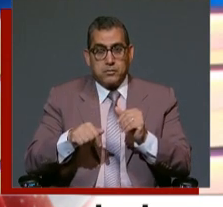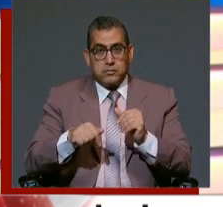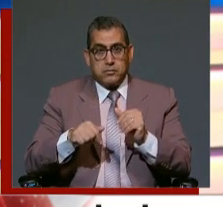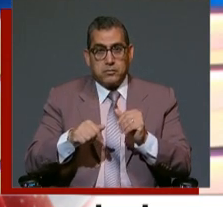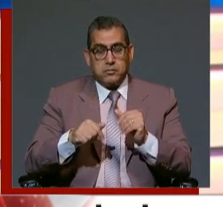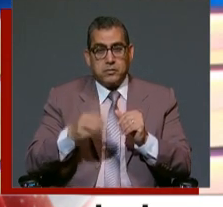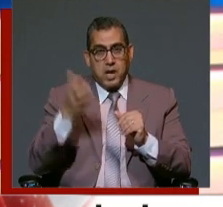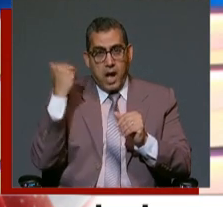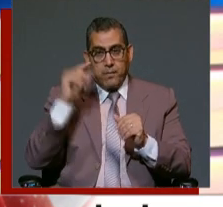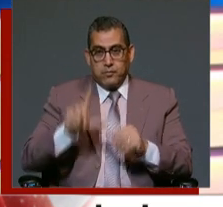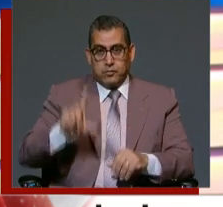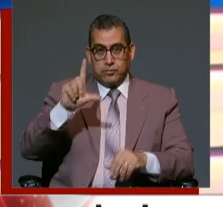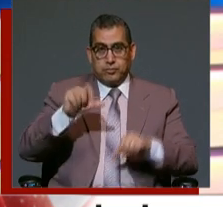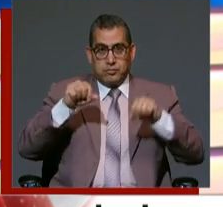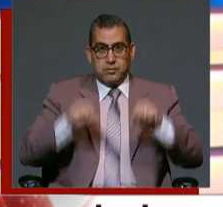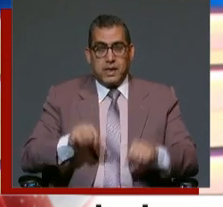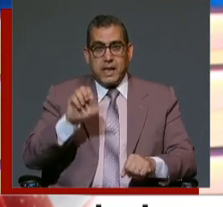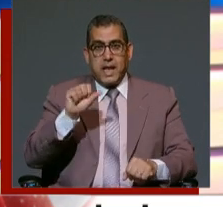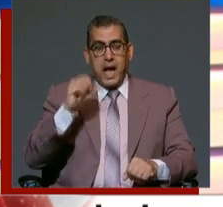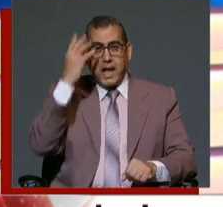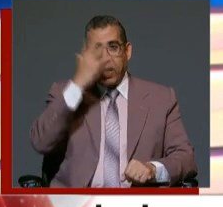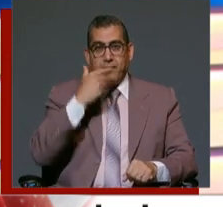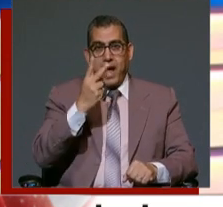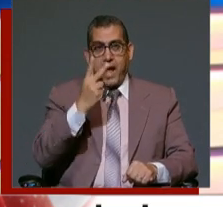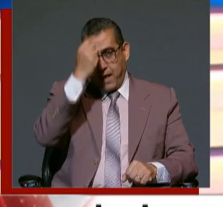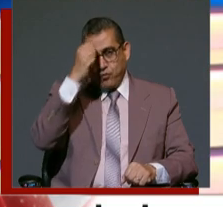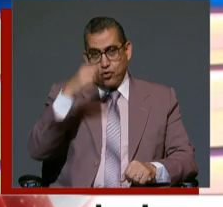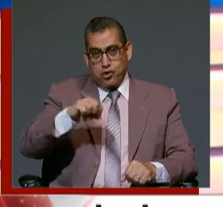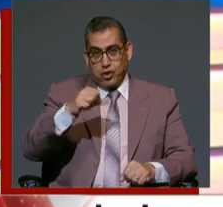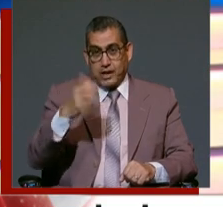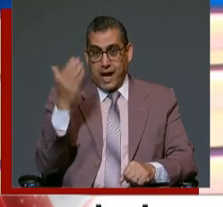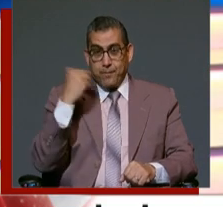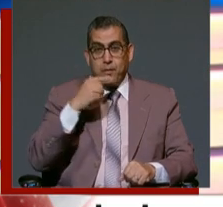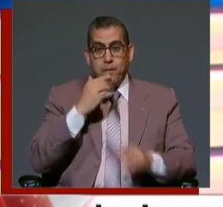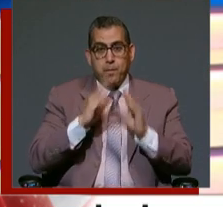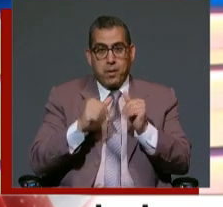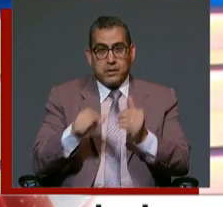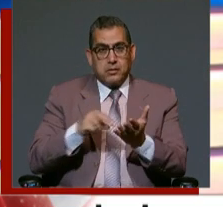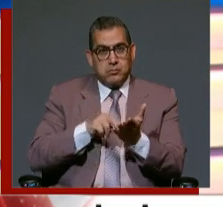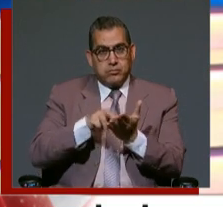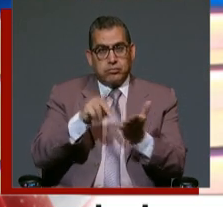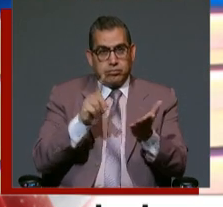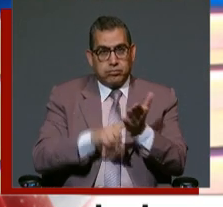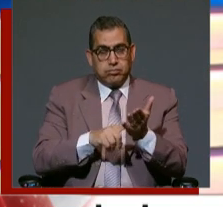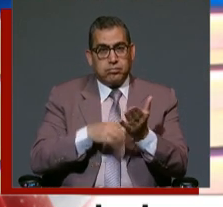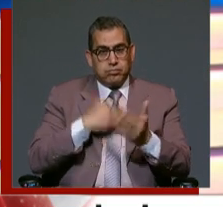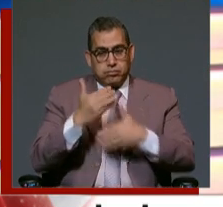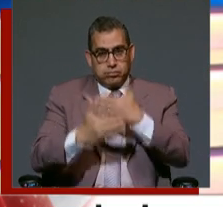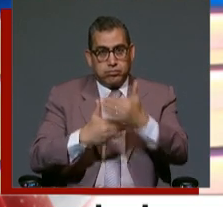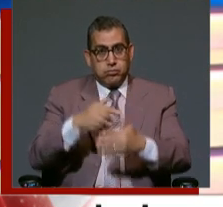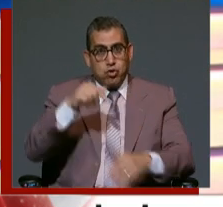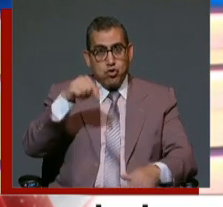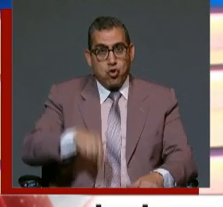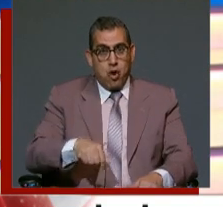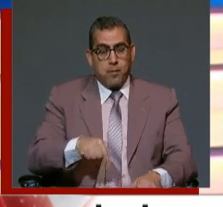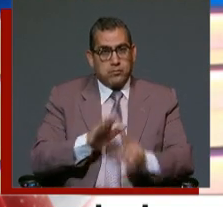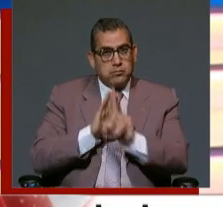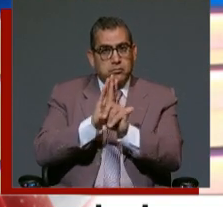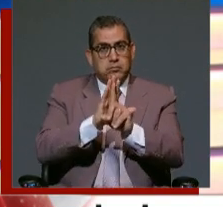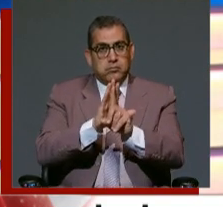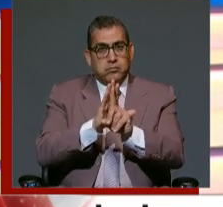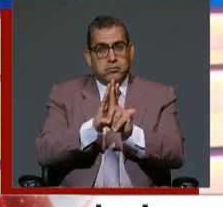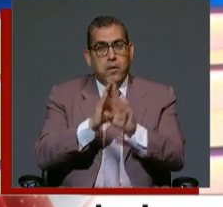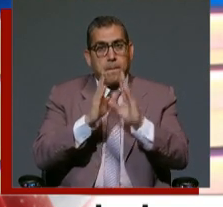كانت ترأس الاتحاد الإفريقي عام 2019، وامتدت هذه المسيرة حتى اليوم وبدعم